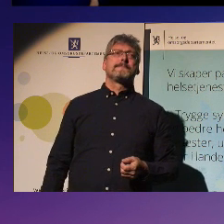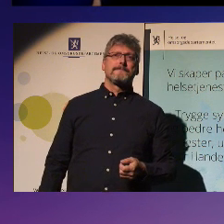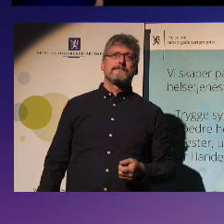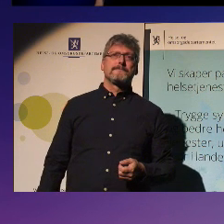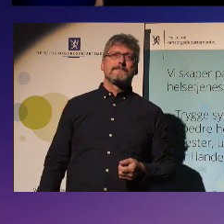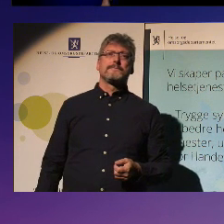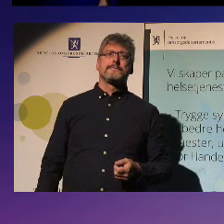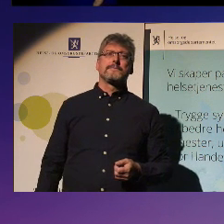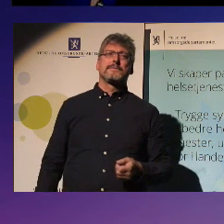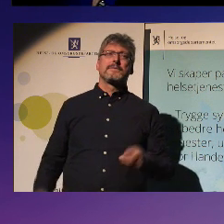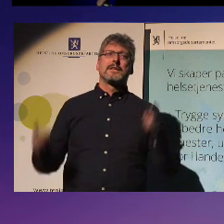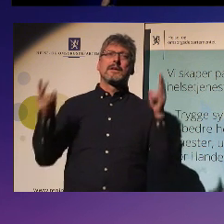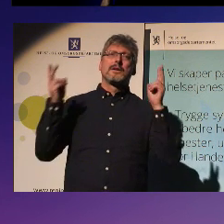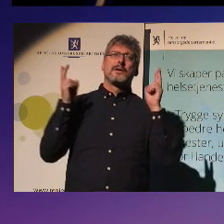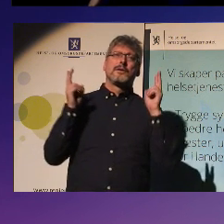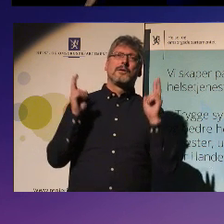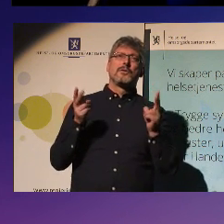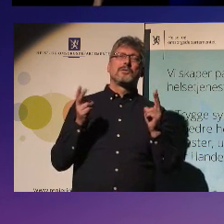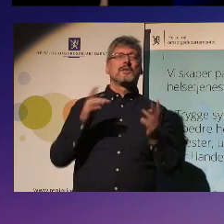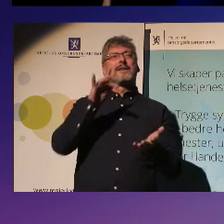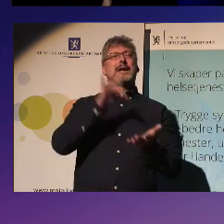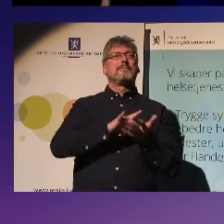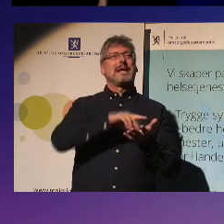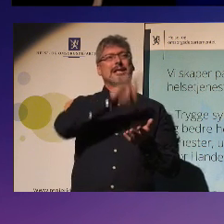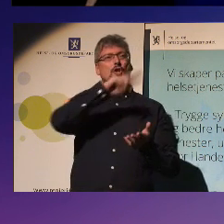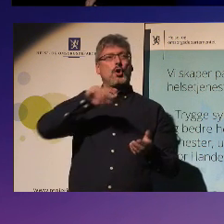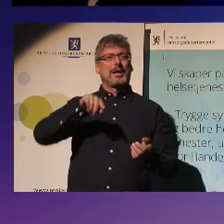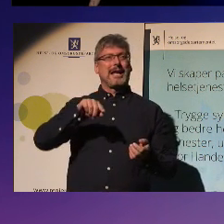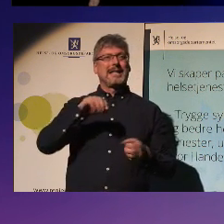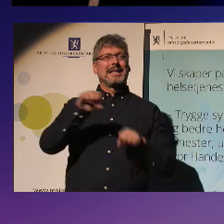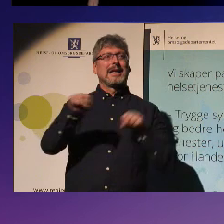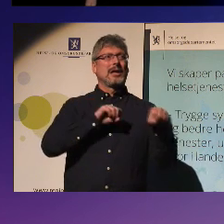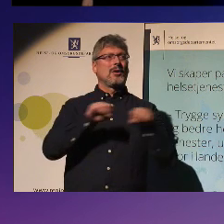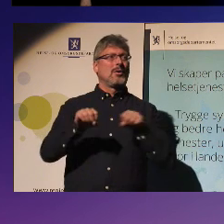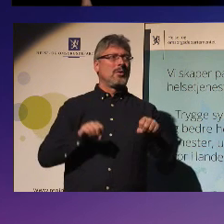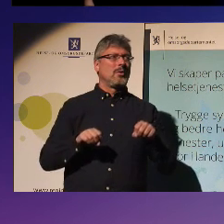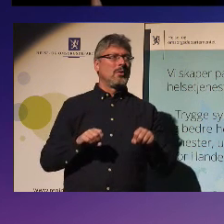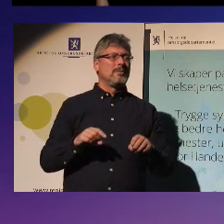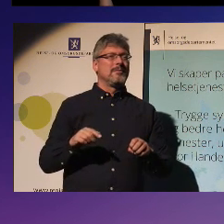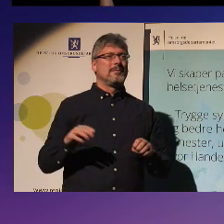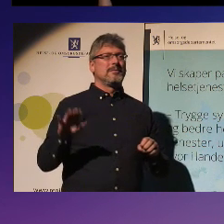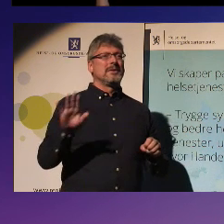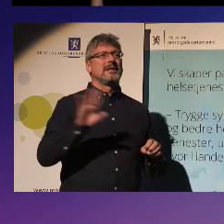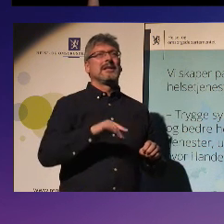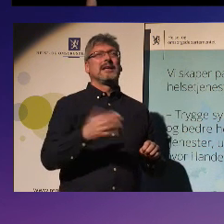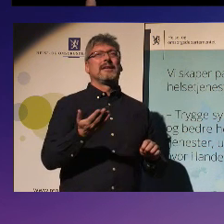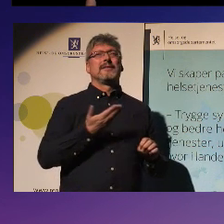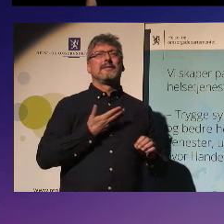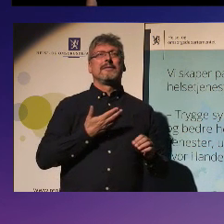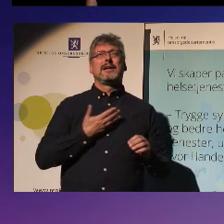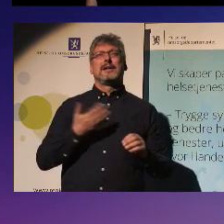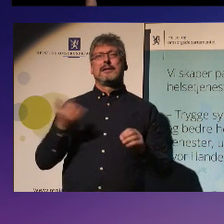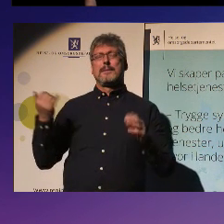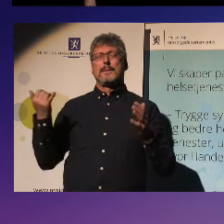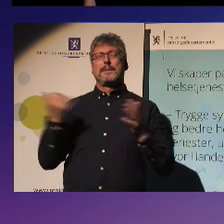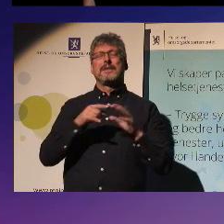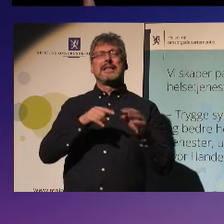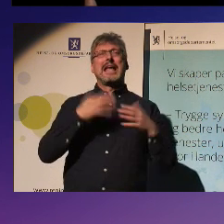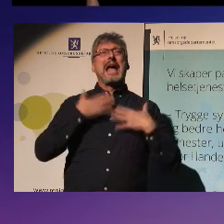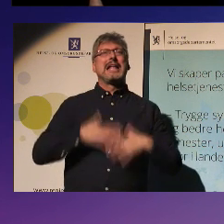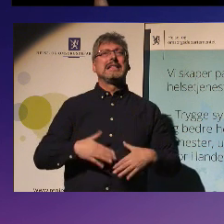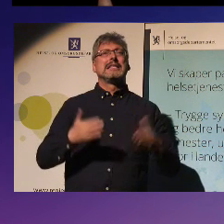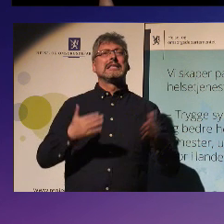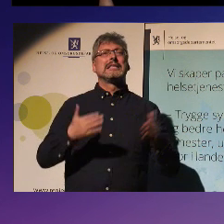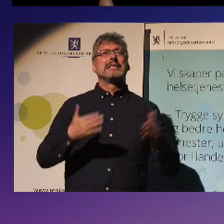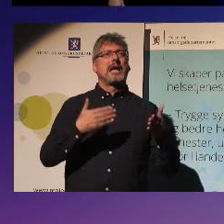Og så vi I Midt-Norge, kommunene der, veldig involvert I helseplattformen. Altså